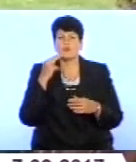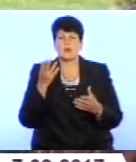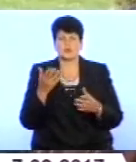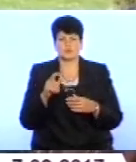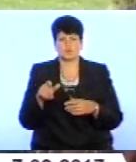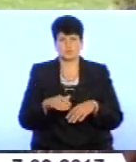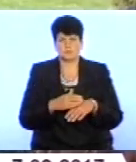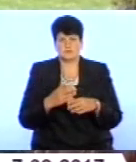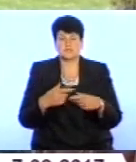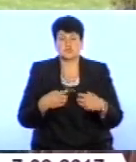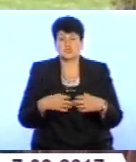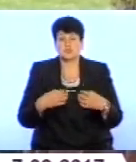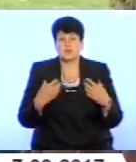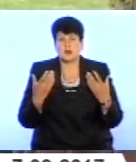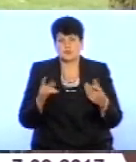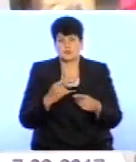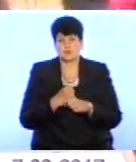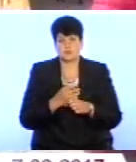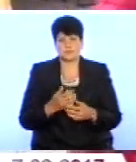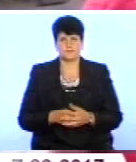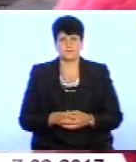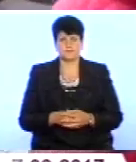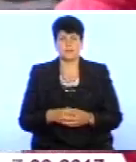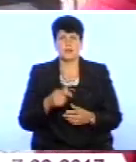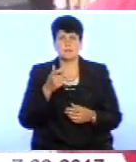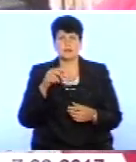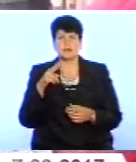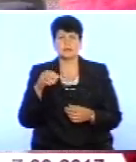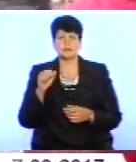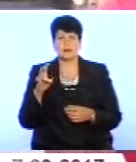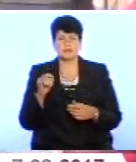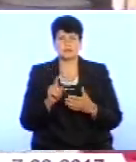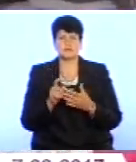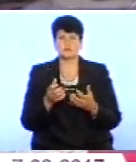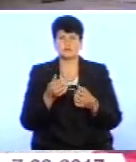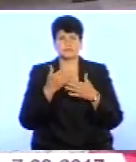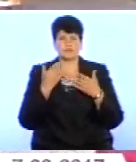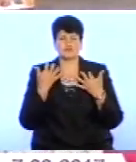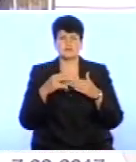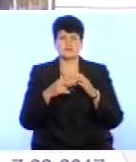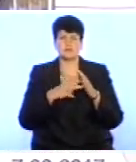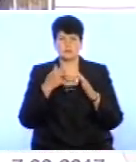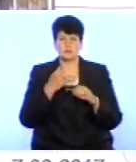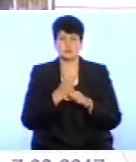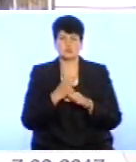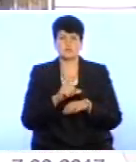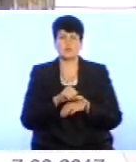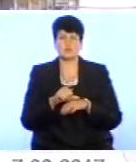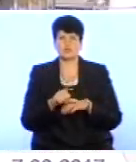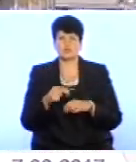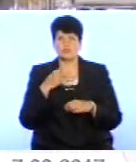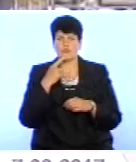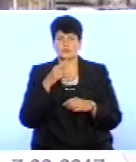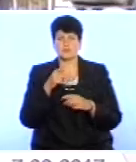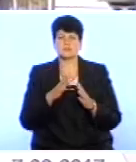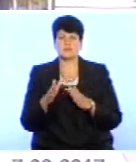добрі. Це жах, що твориться. Пані Дана в Україні пенсії не отримує. Вже 17 років працює за кордоном і каже, там